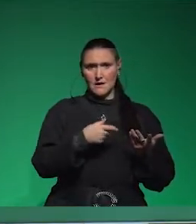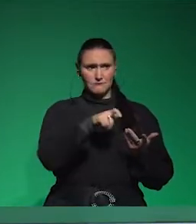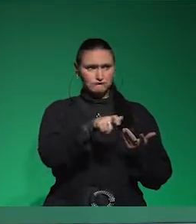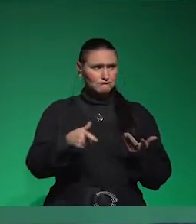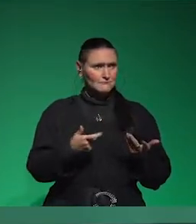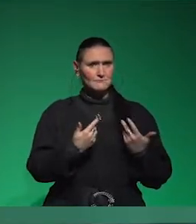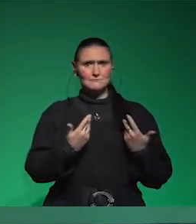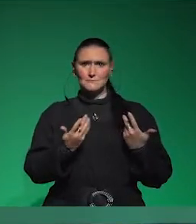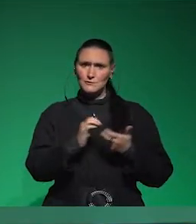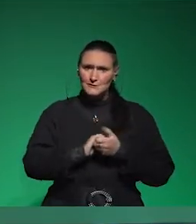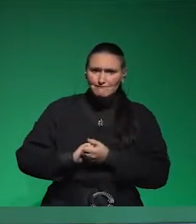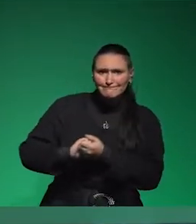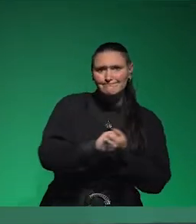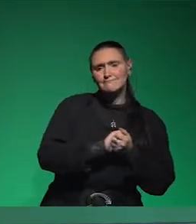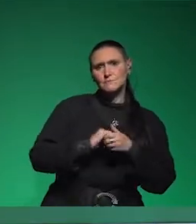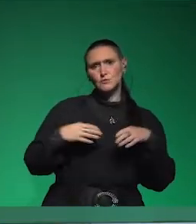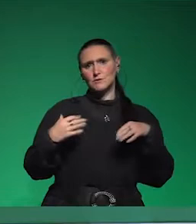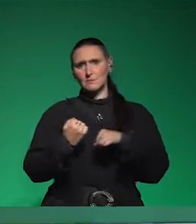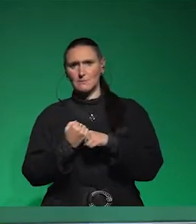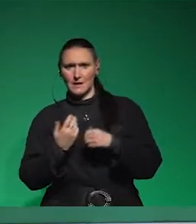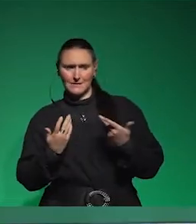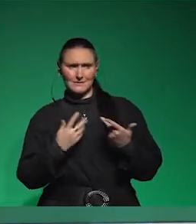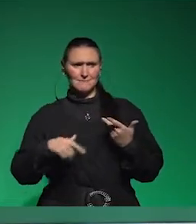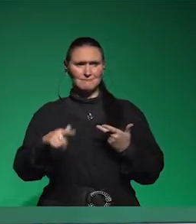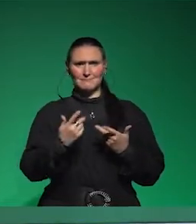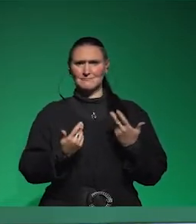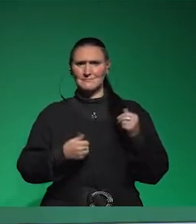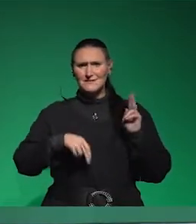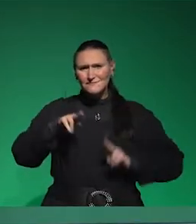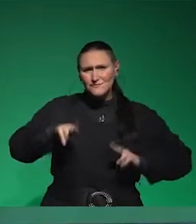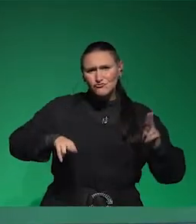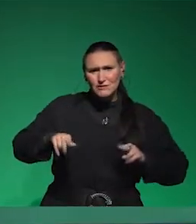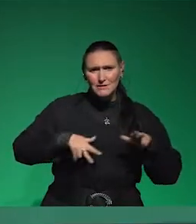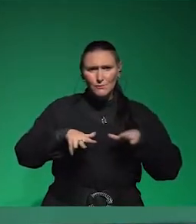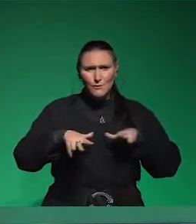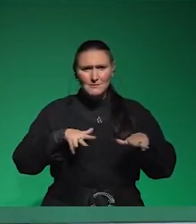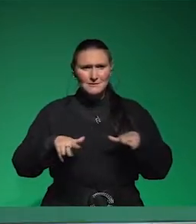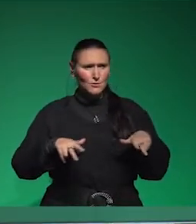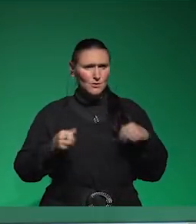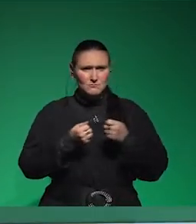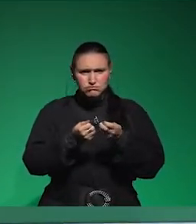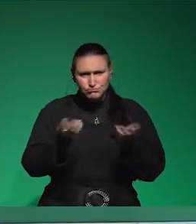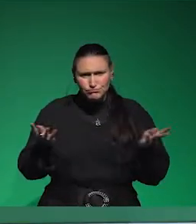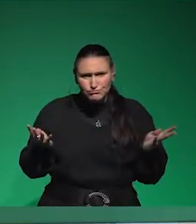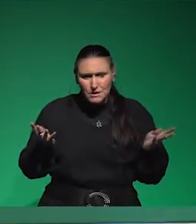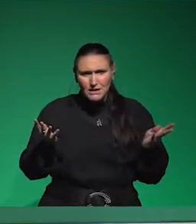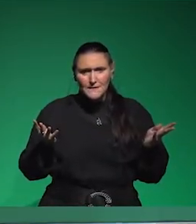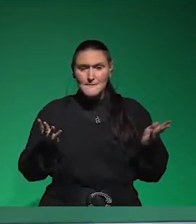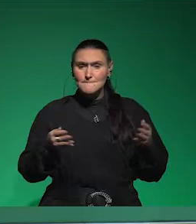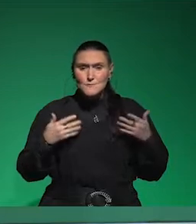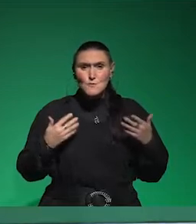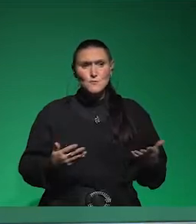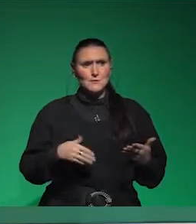Zusammenarbeit mit anderen Organisationen. Und deswegen sind wir ja auch hier und deswegen sind wir voll